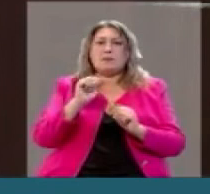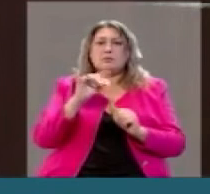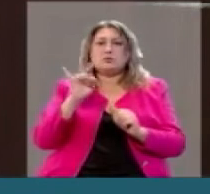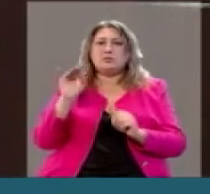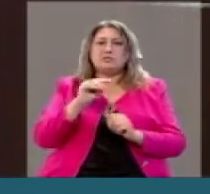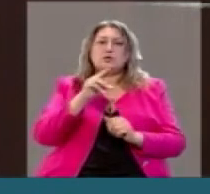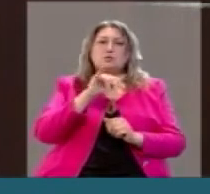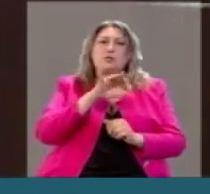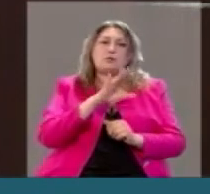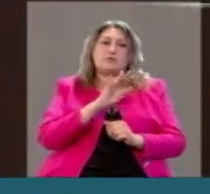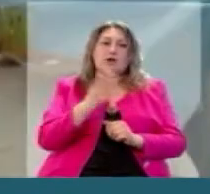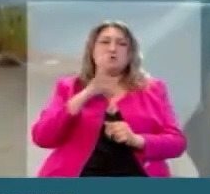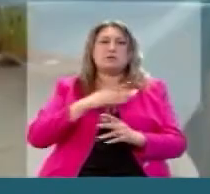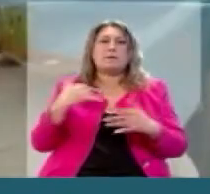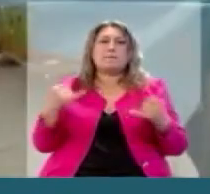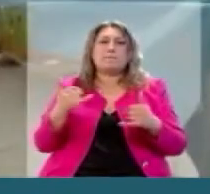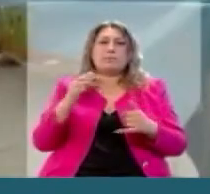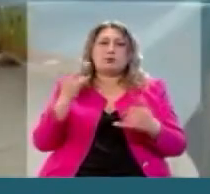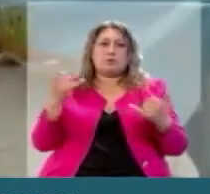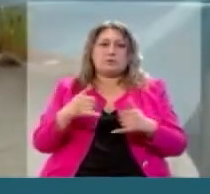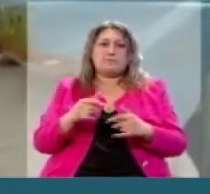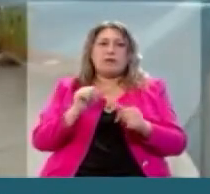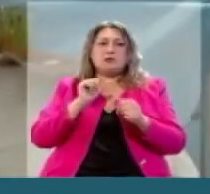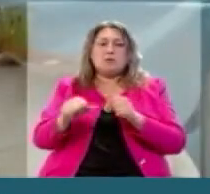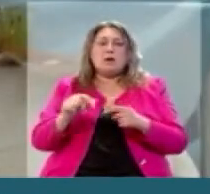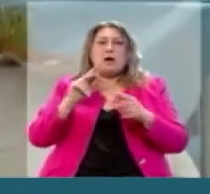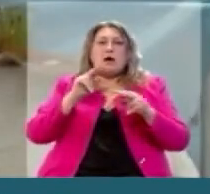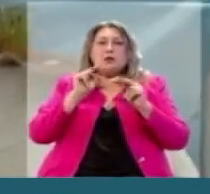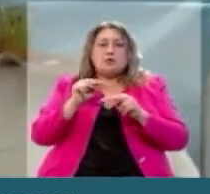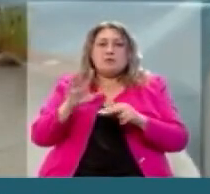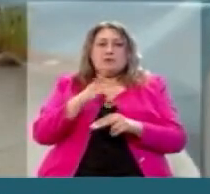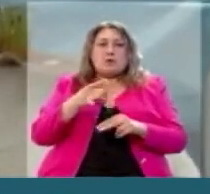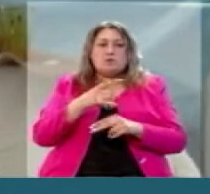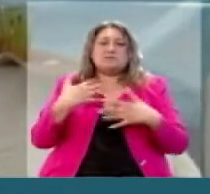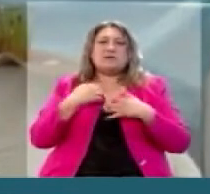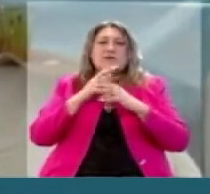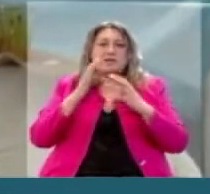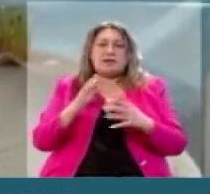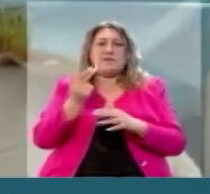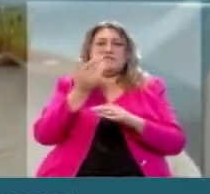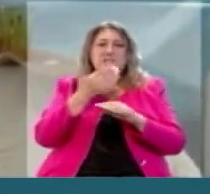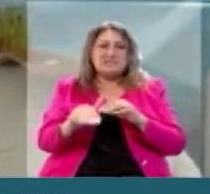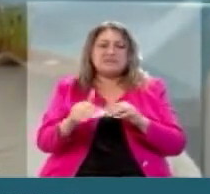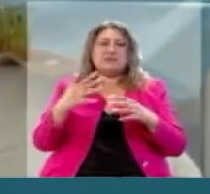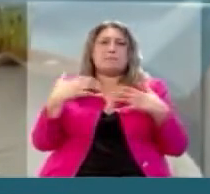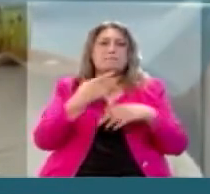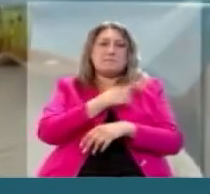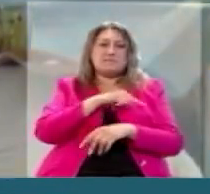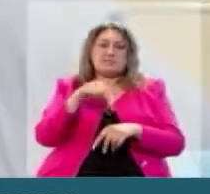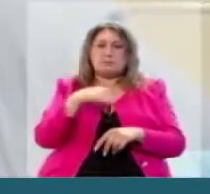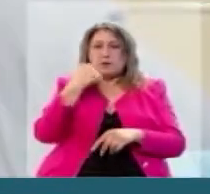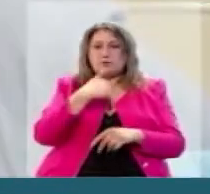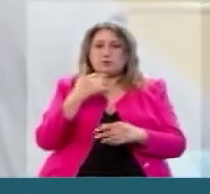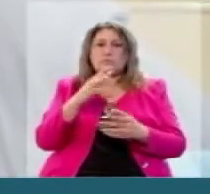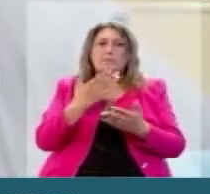Мырзахабдулатову. Раньше он был из бетона там. На особом контроле в регионе здравоохранения финансирование сферы медицины в текущем